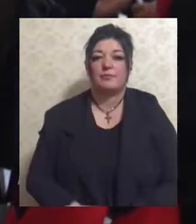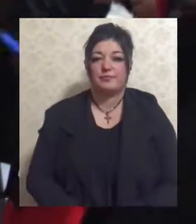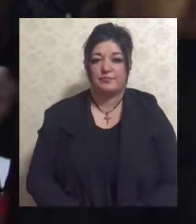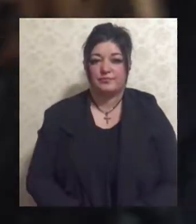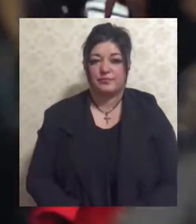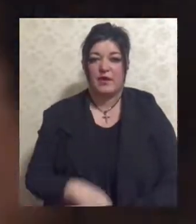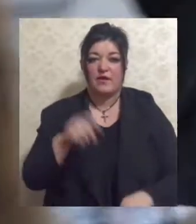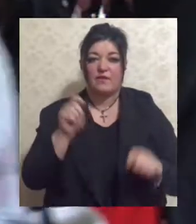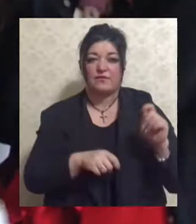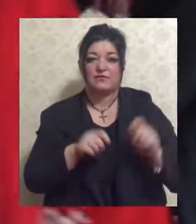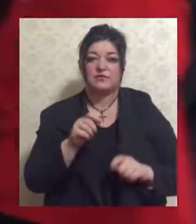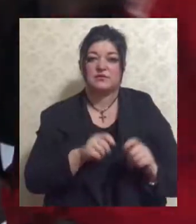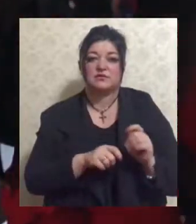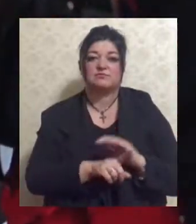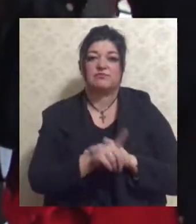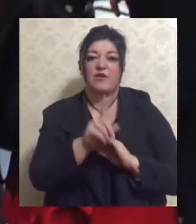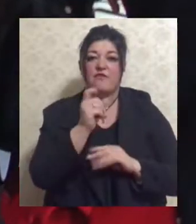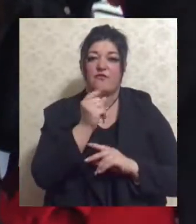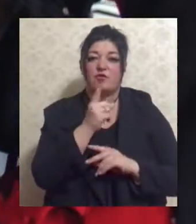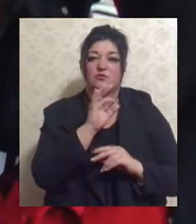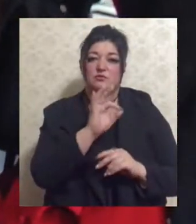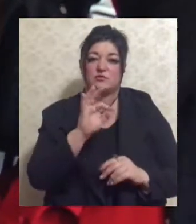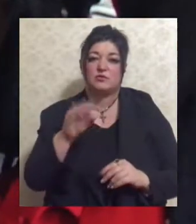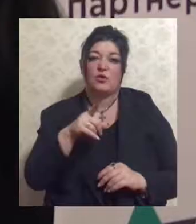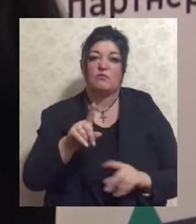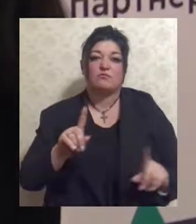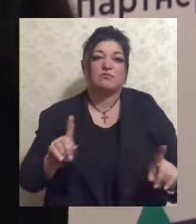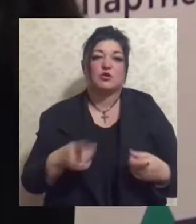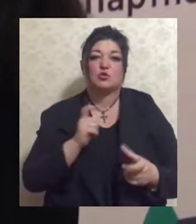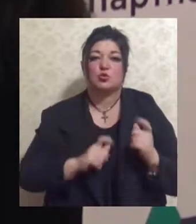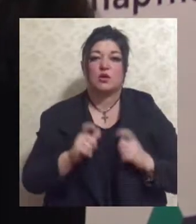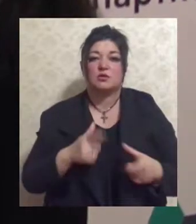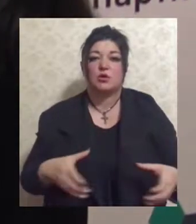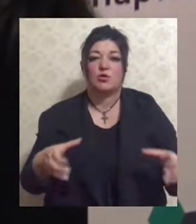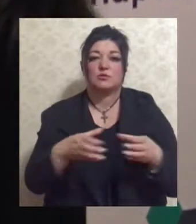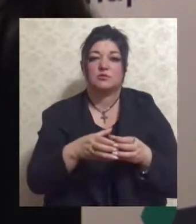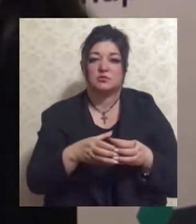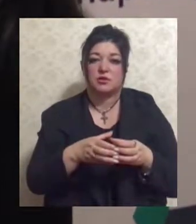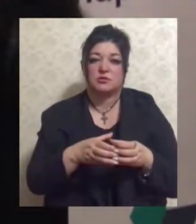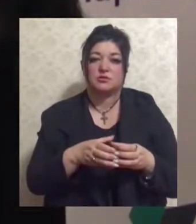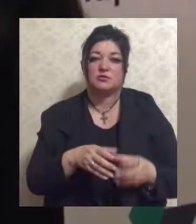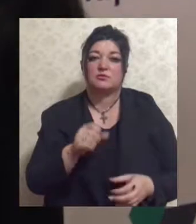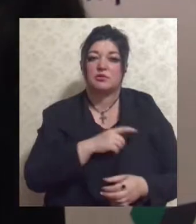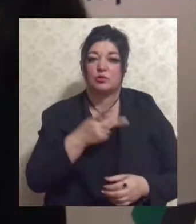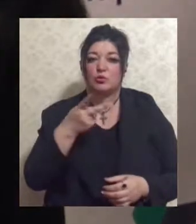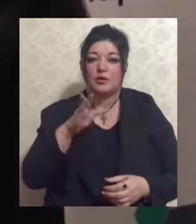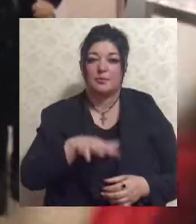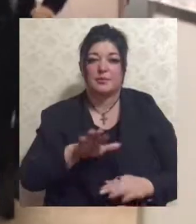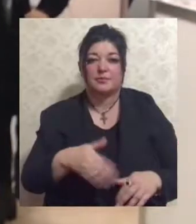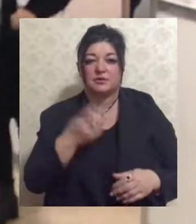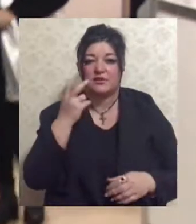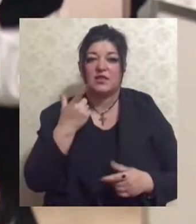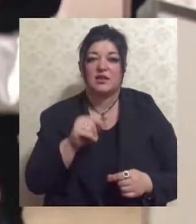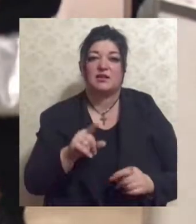Фестиваль почався об 11-й годині. Його влаштувала студентська організація StudPoint. Одеса – друге місто після Києва, де він